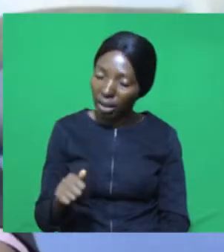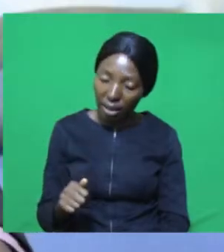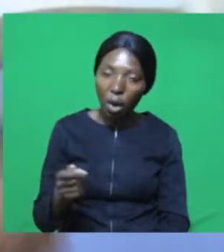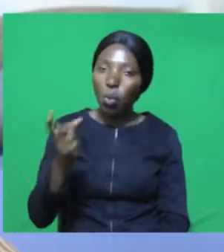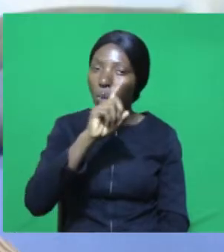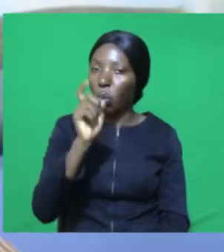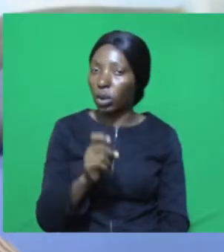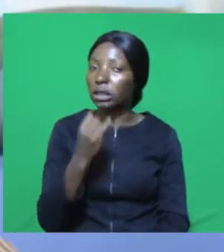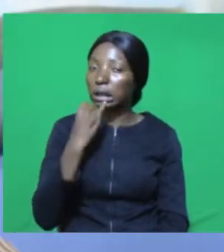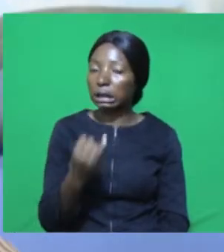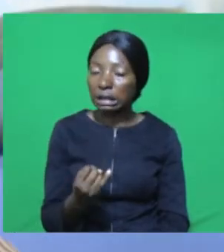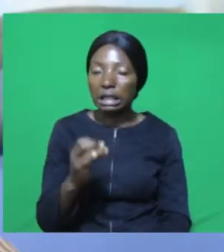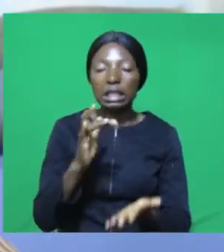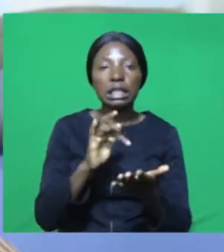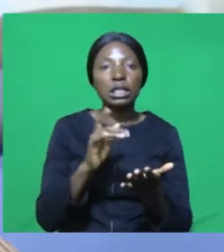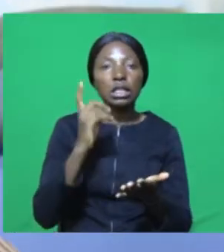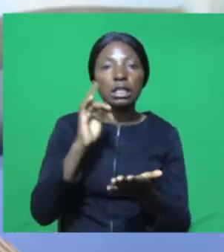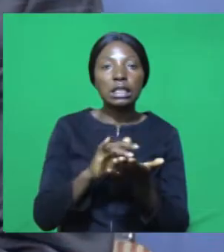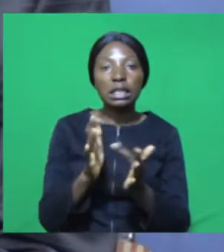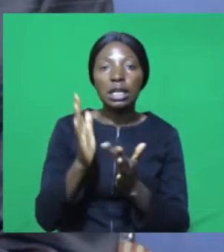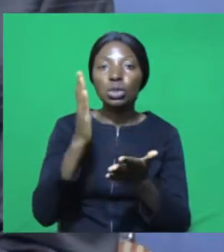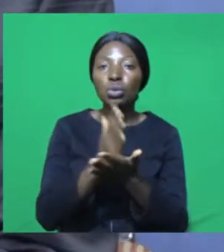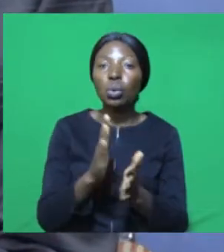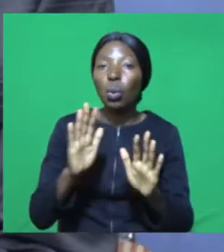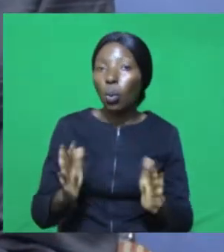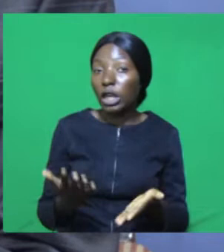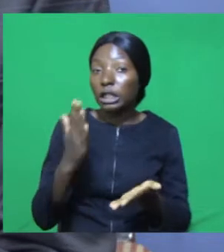Arikuitei kubva 1844. Okay. Or